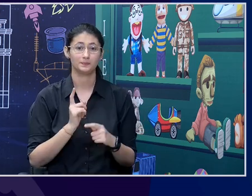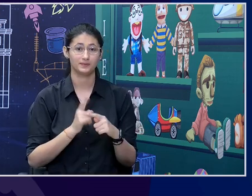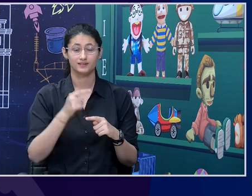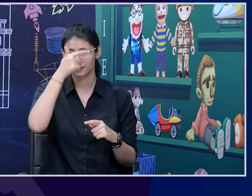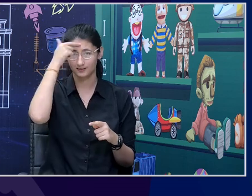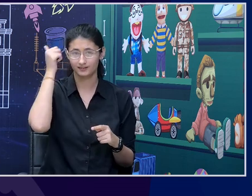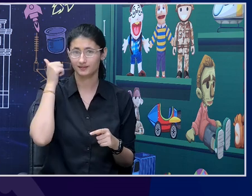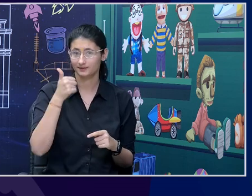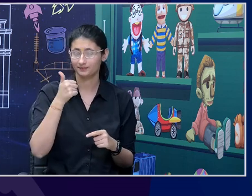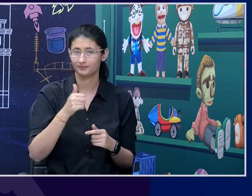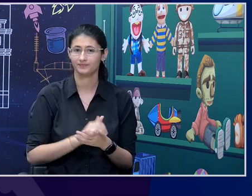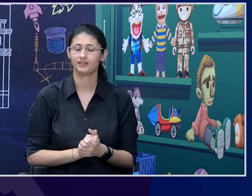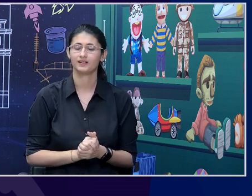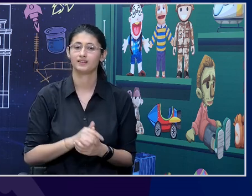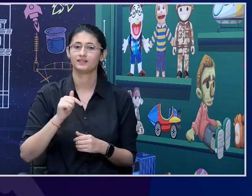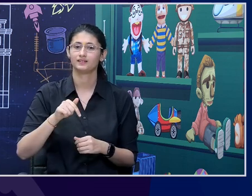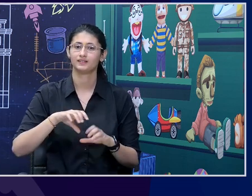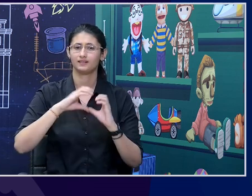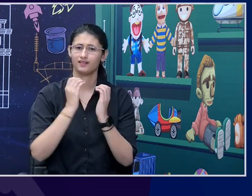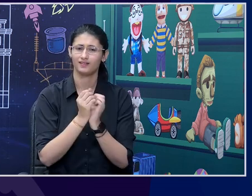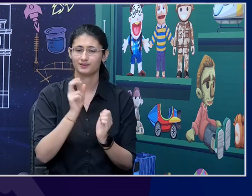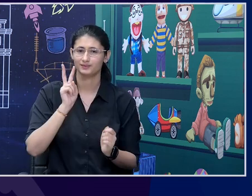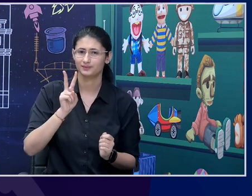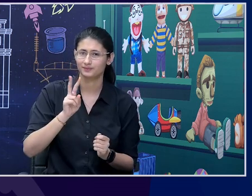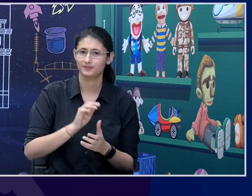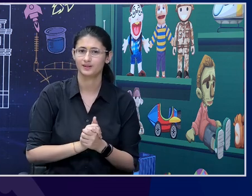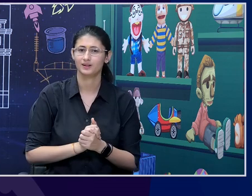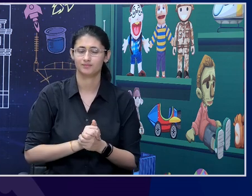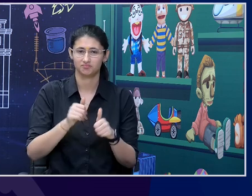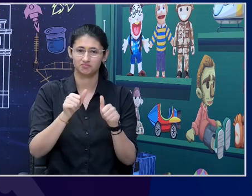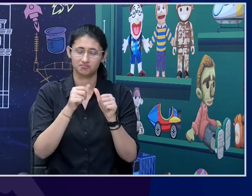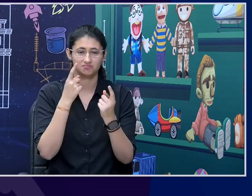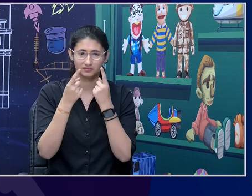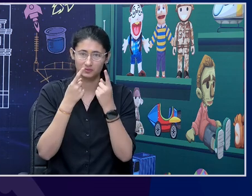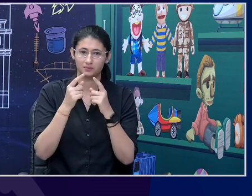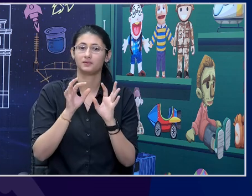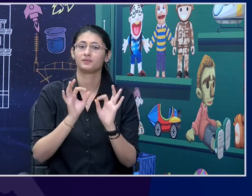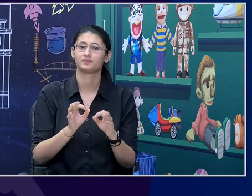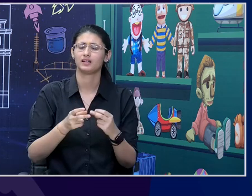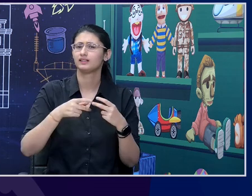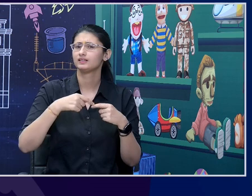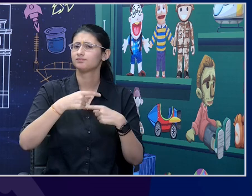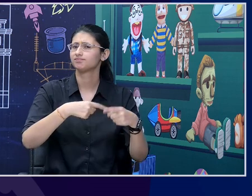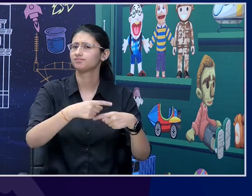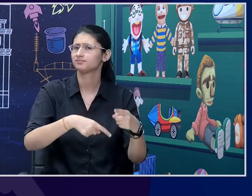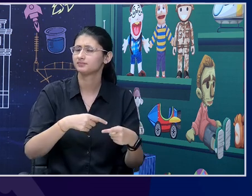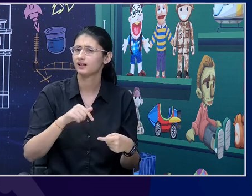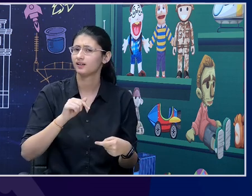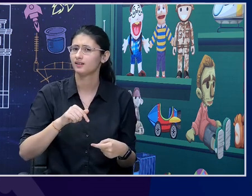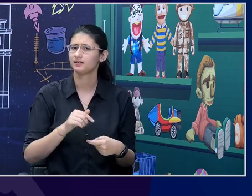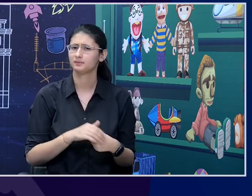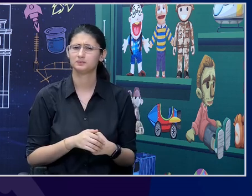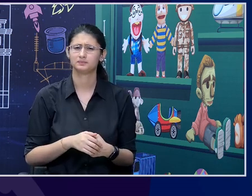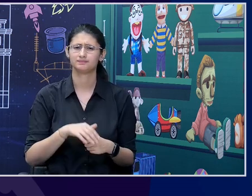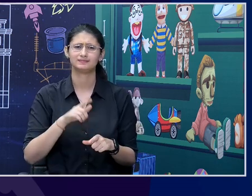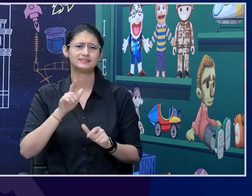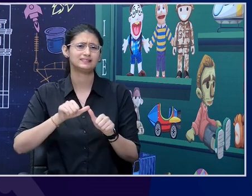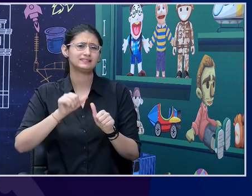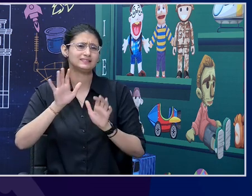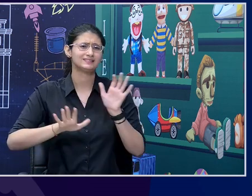अनौपचारिक असेसमेंट मूल्यांकन होता है जो की डेली उनकी गतिविधियों के ऊपर के अनुरूप ही किया जाता है और